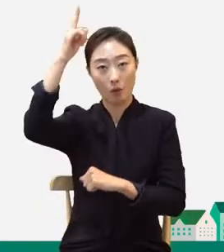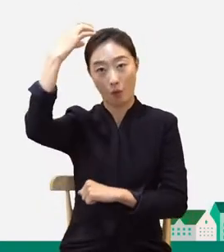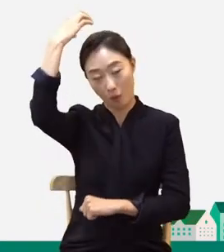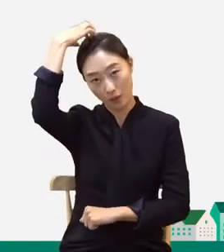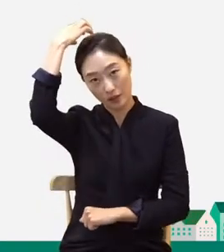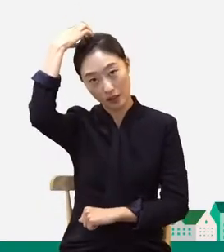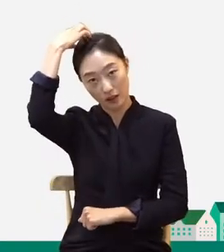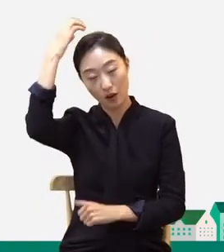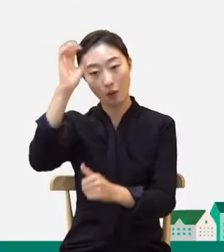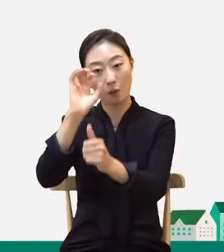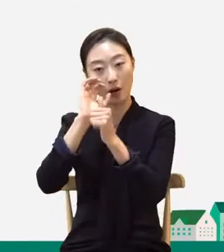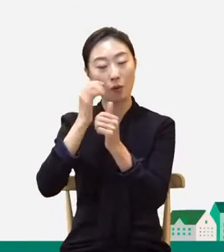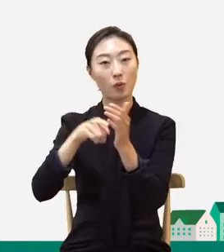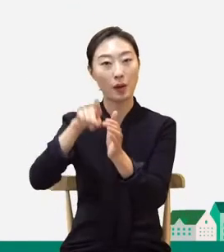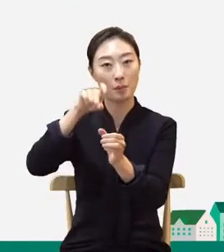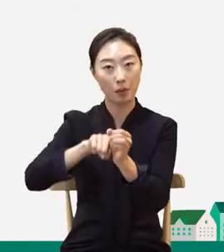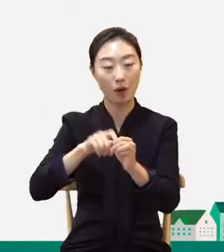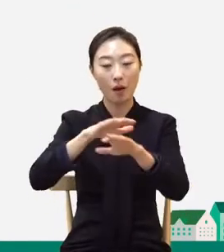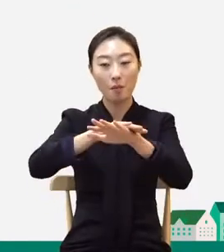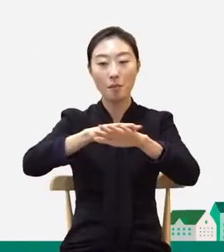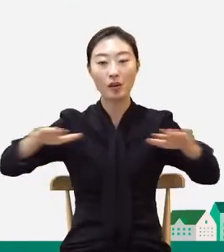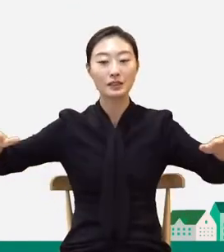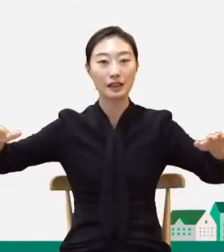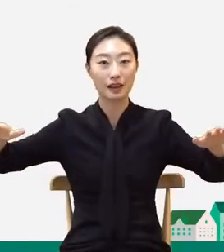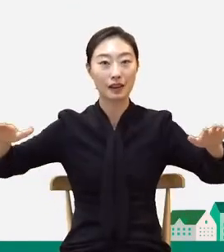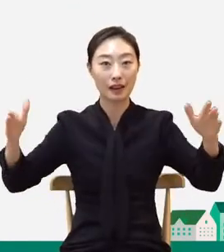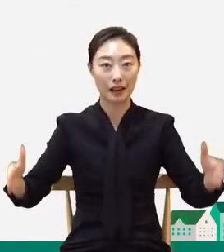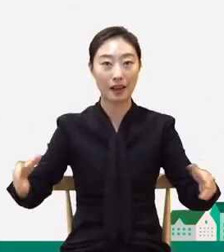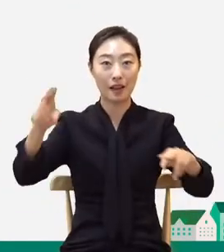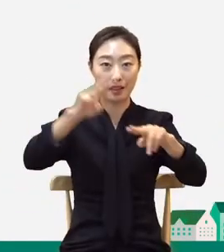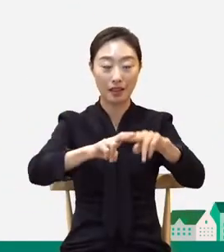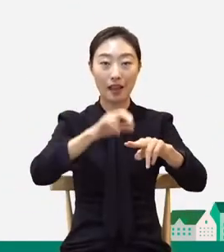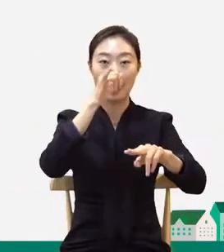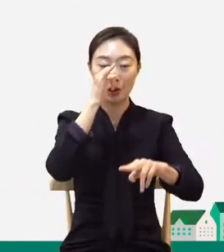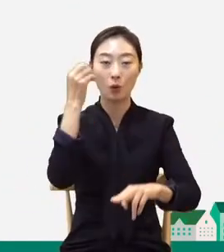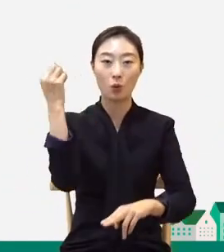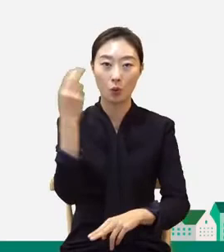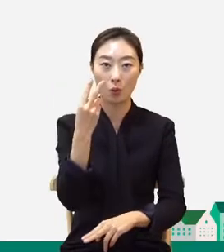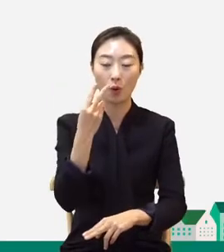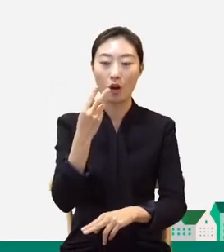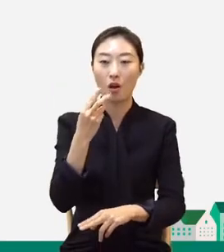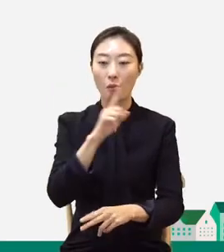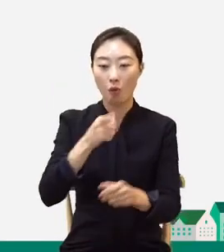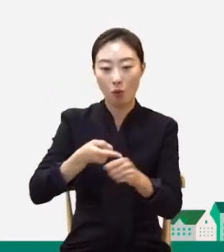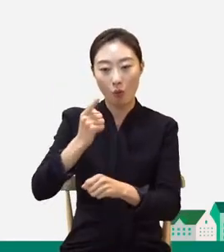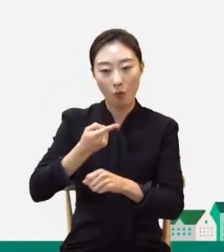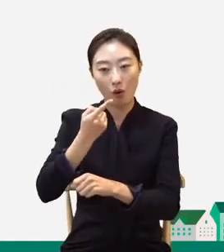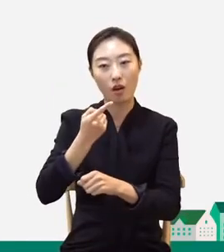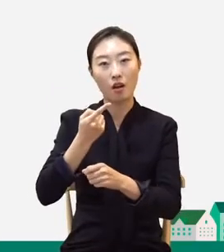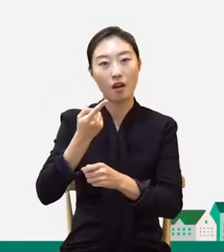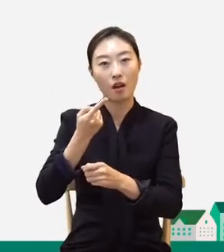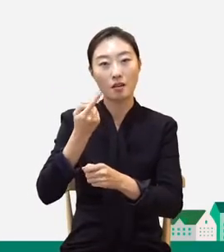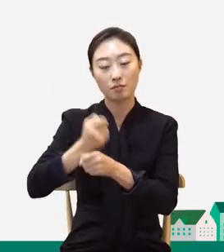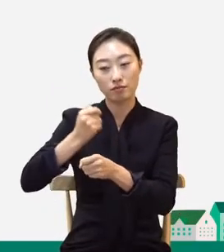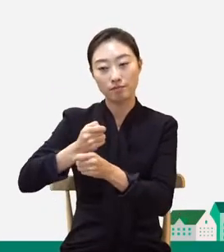그 공간을 활용하기 위해서 평상을 놓는다든지 목구조물을 제작을 의뢰해서 지금 준비 중에 있습니다.